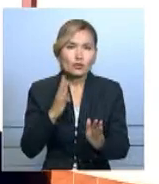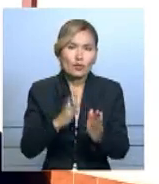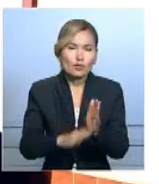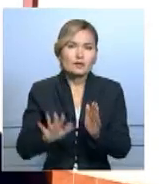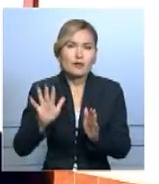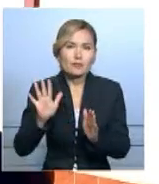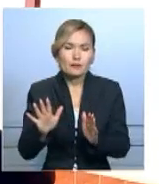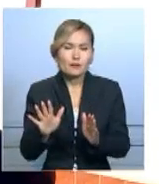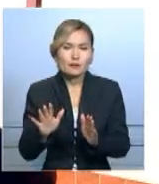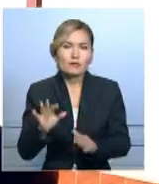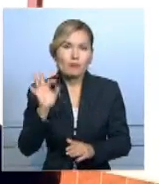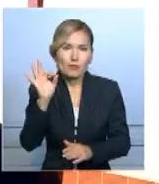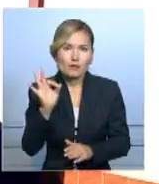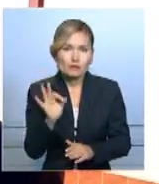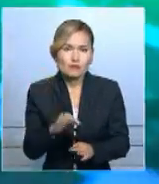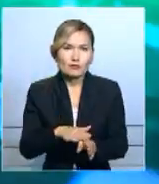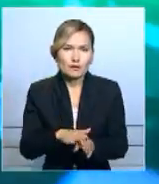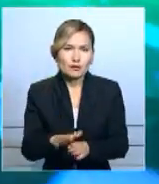95-96% жетіп отыр.